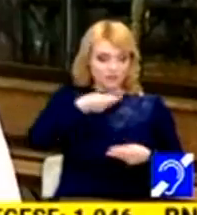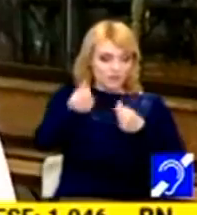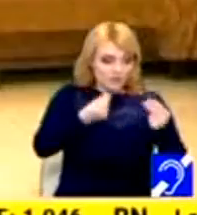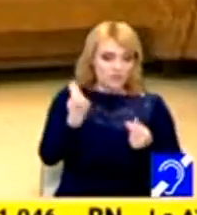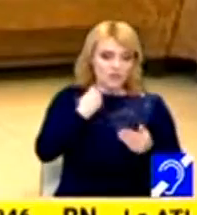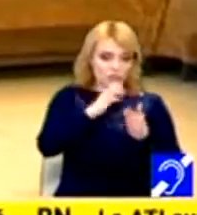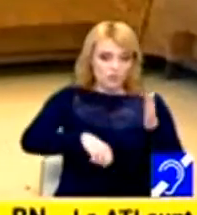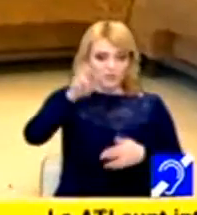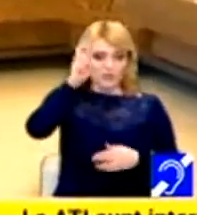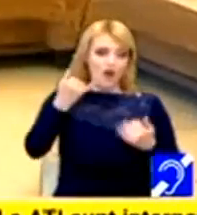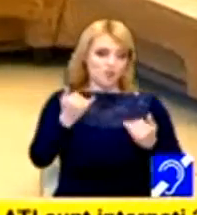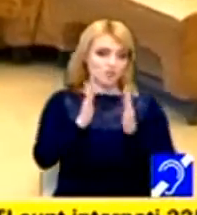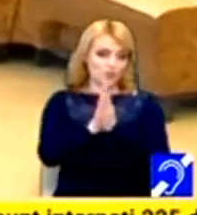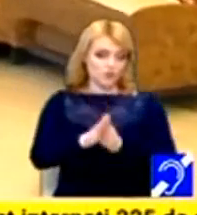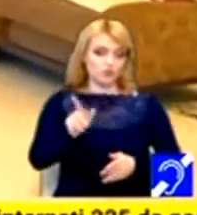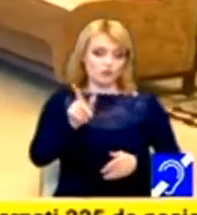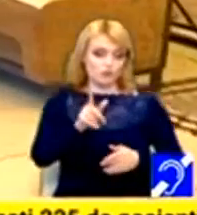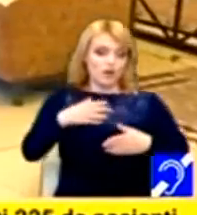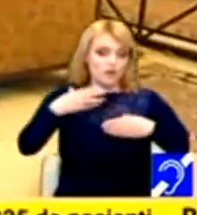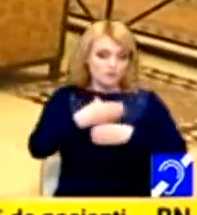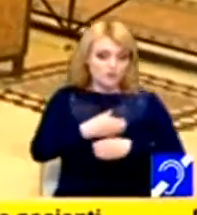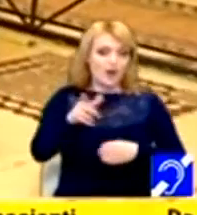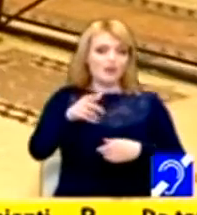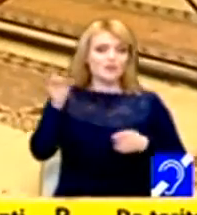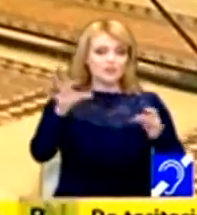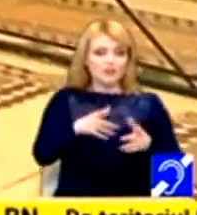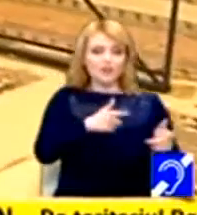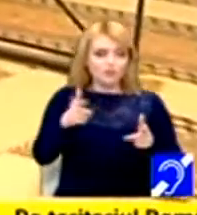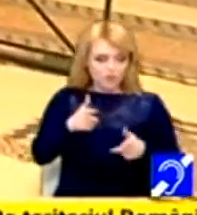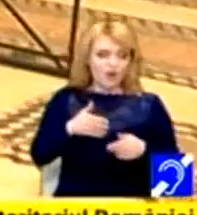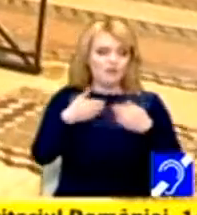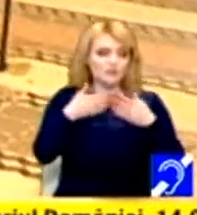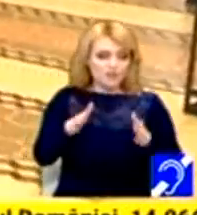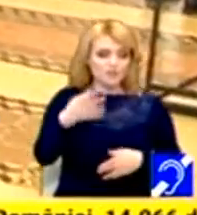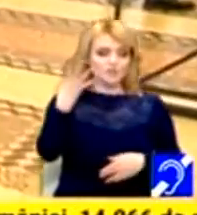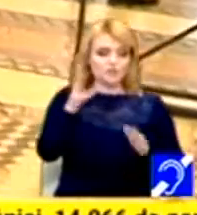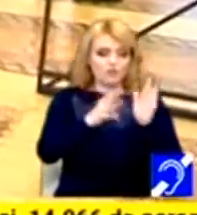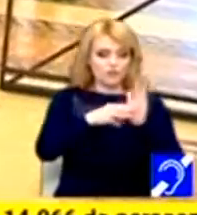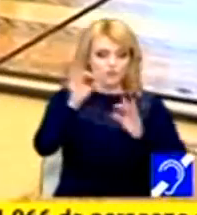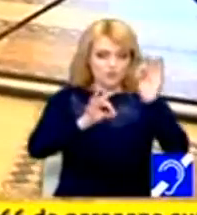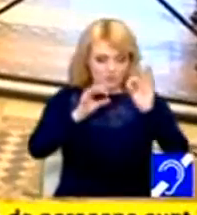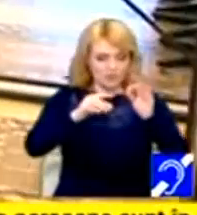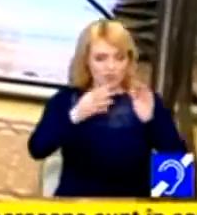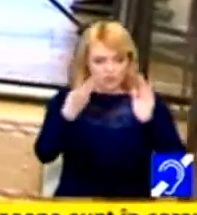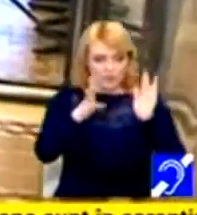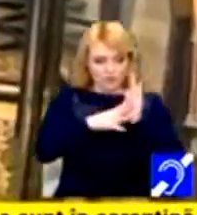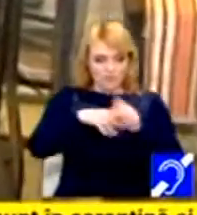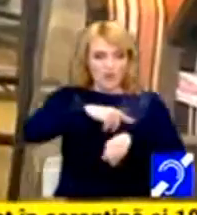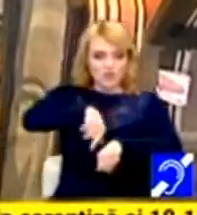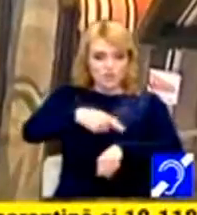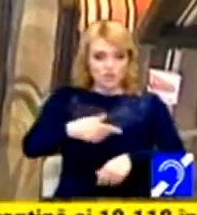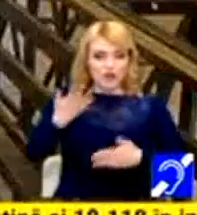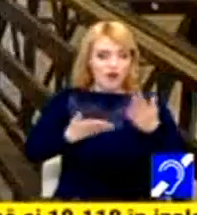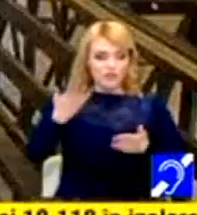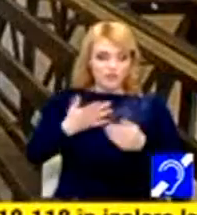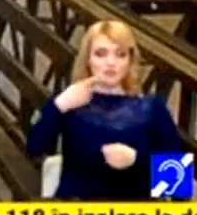mici la stat. Localurile ar fi gata să se deschidă în 48 de ore dacă autoritățile vor permite asta. Administratorii